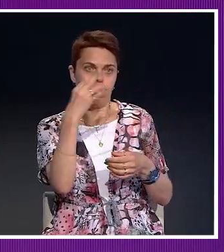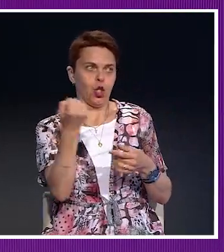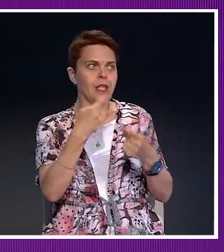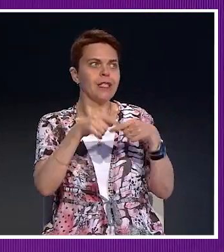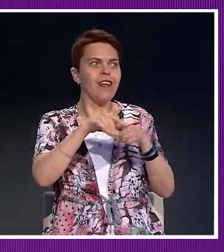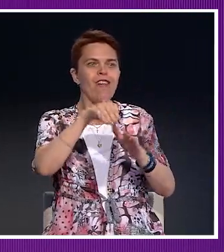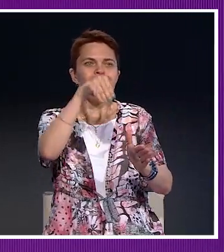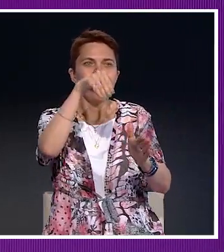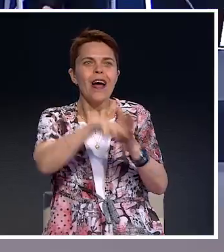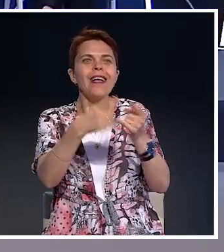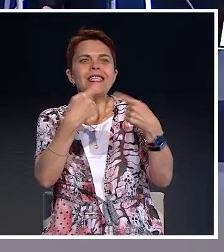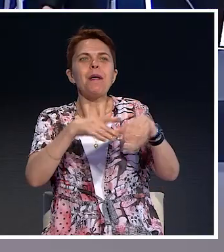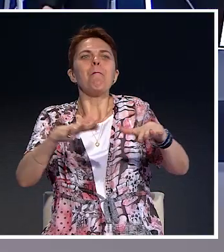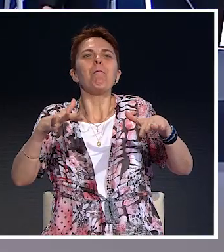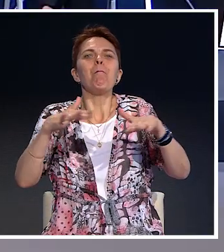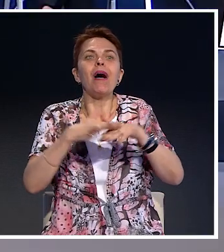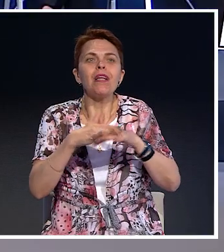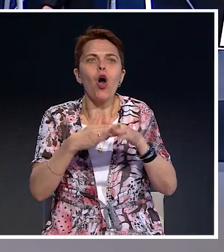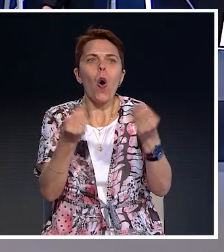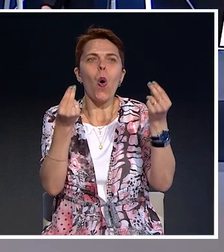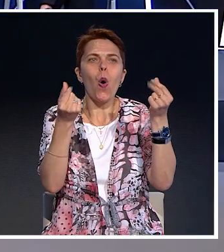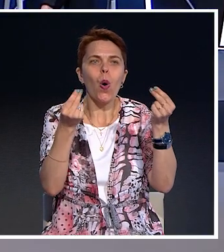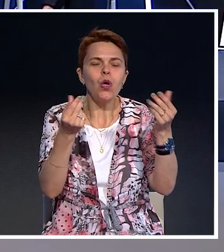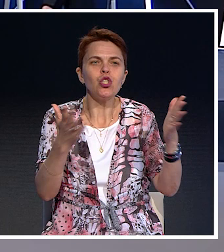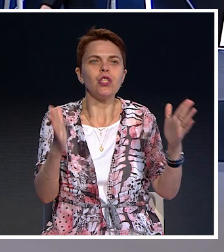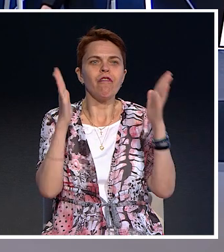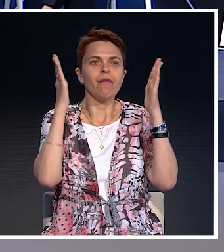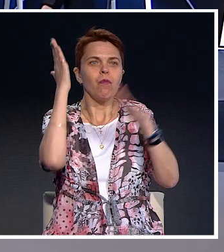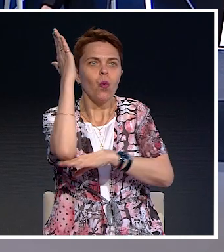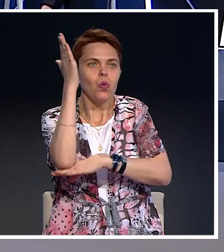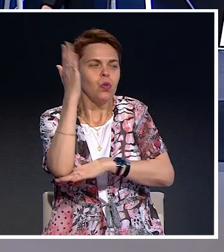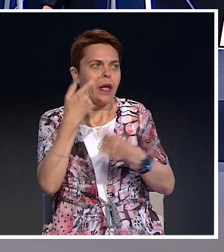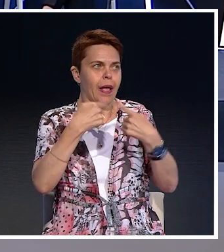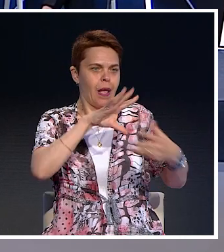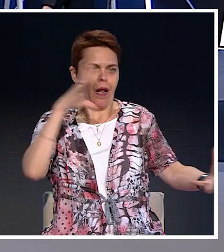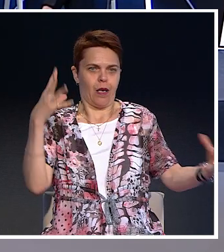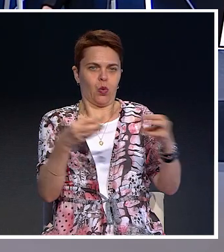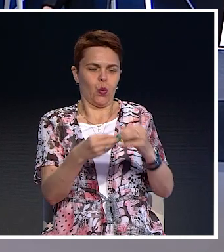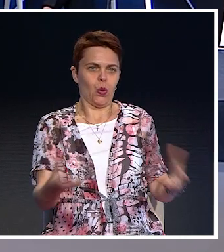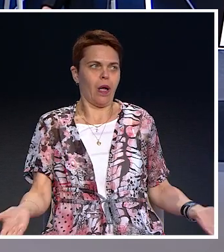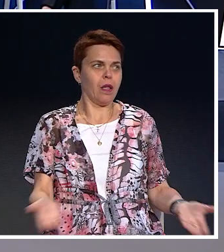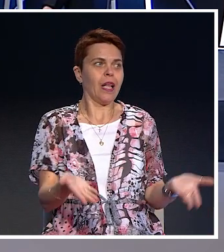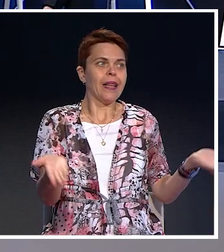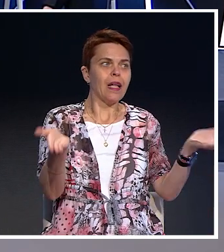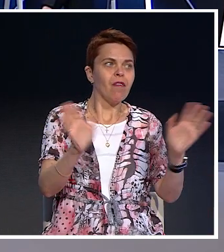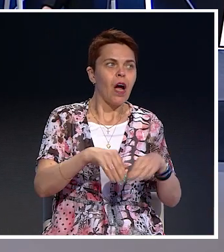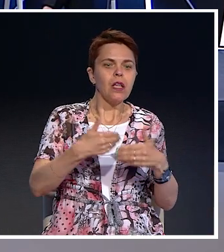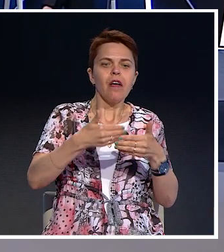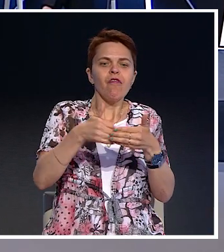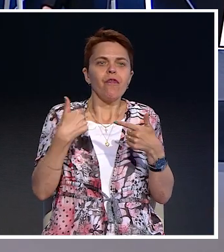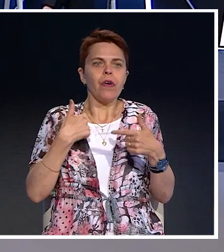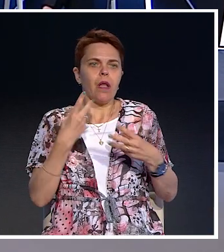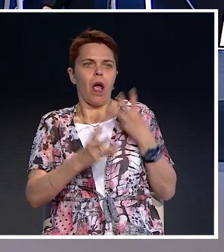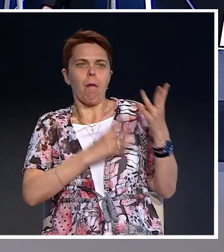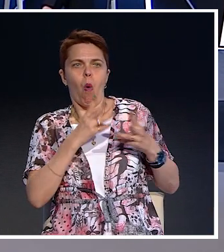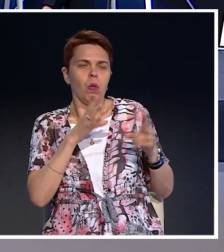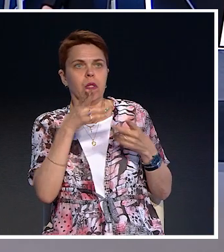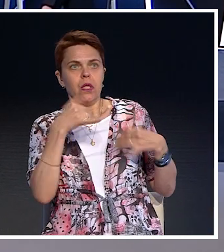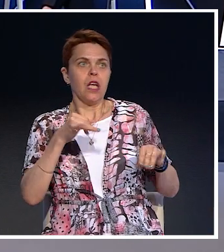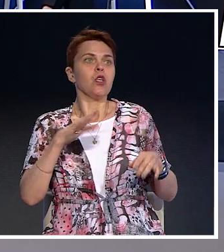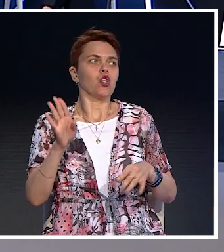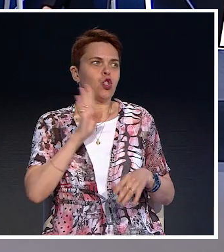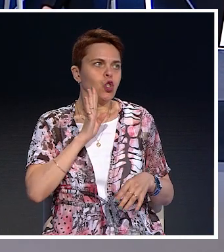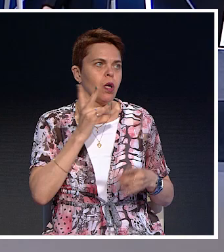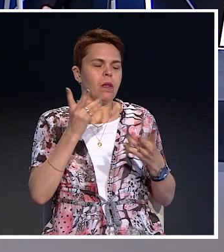можливості. Вибори – це чиста математика. Ходу. Гроші, голоси, виборці і результати. Тому давайте подалі від емоцій. Я розумію, що